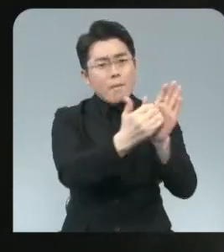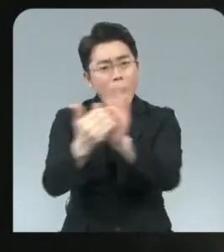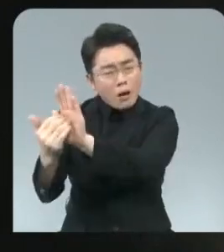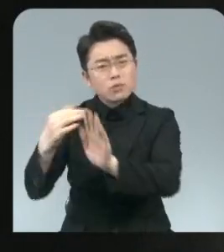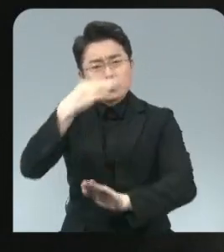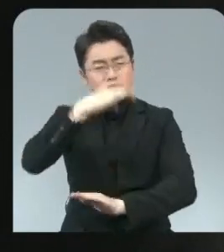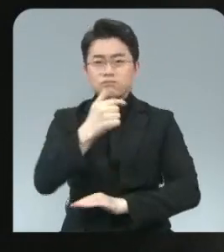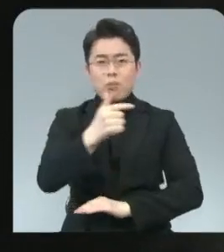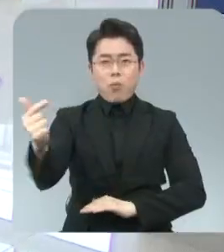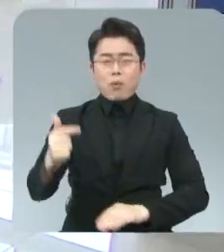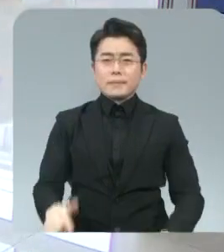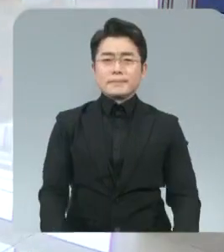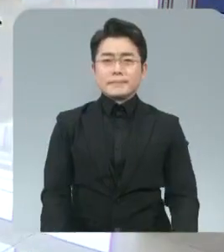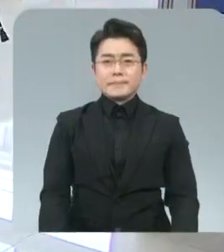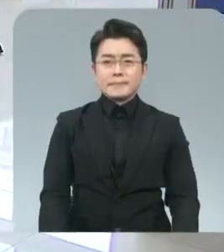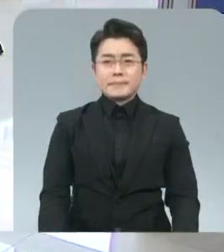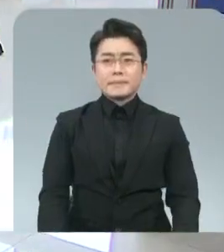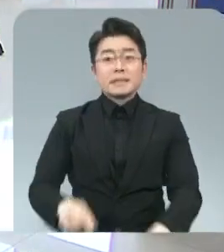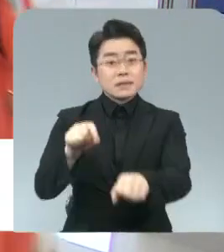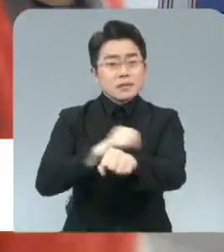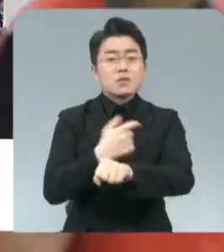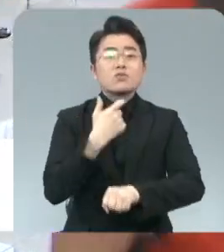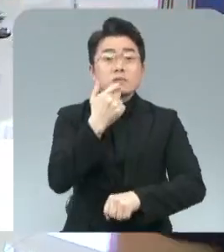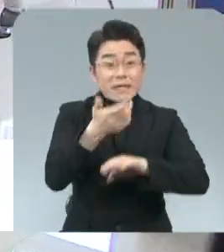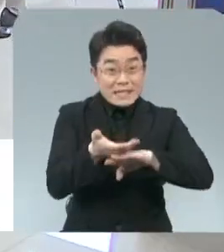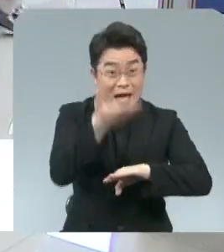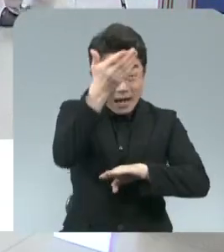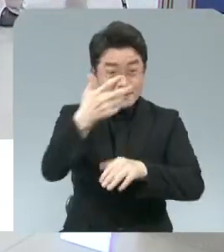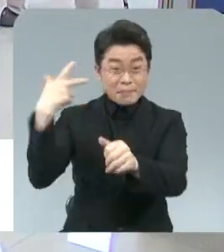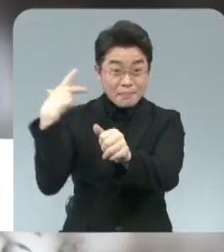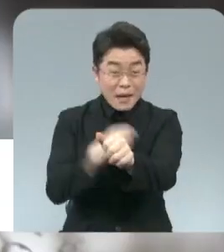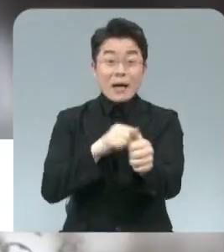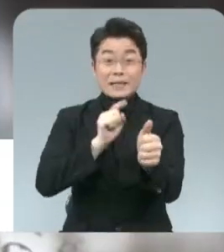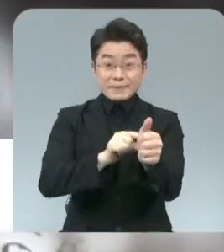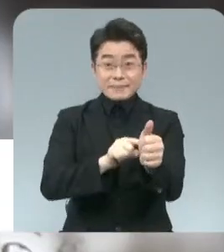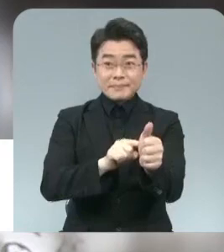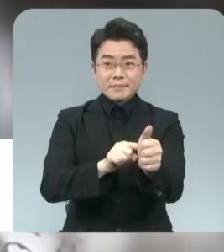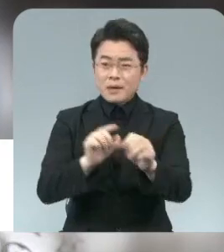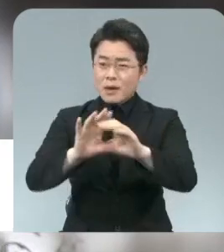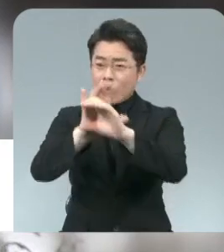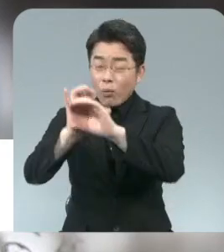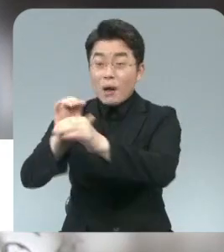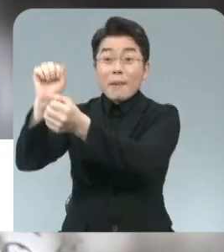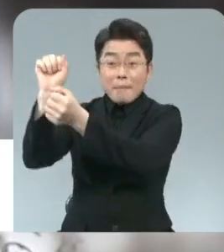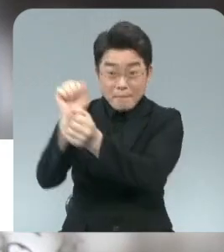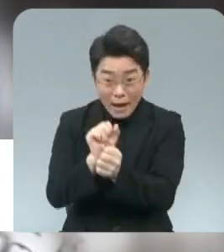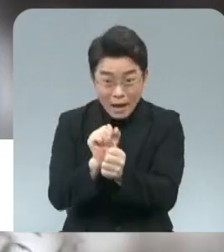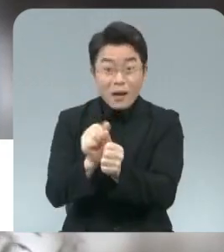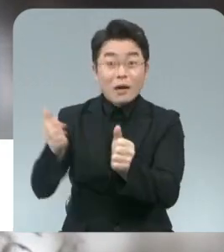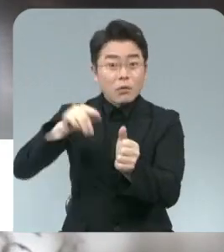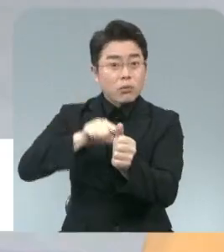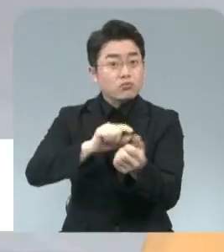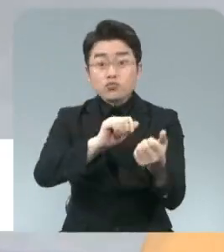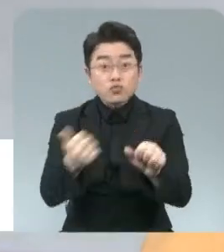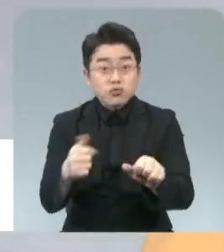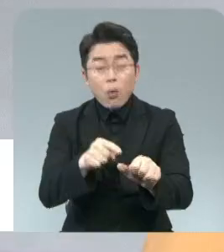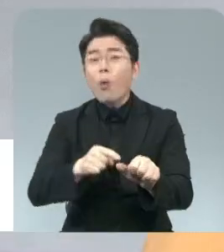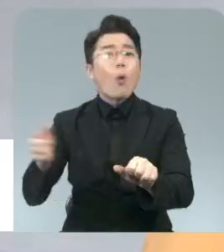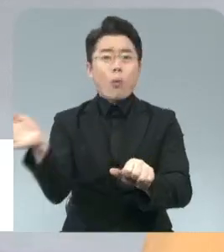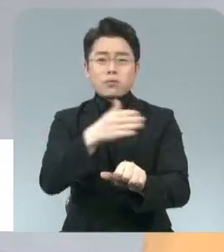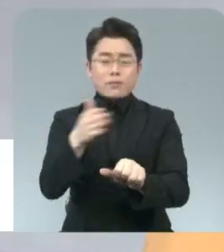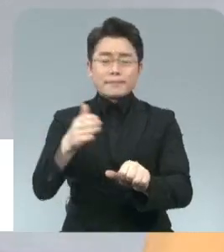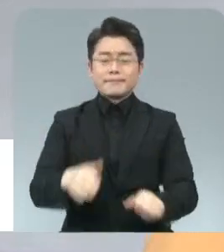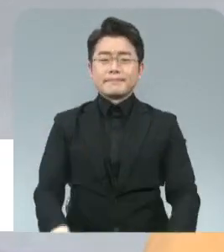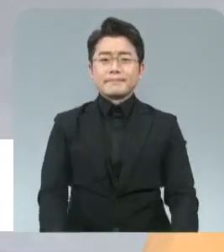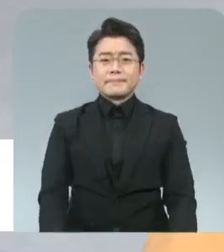90.3%로 집계됐습니다. 특히 60대 이상 접종자 가운데 코로나19에 걸리더라도 사망에 이르는 경우는